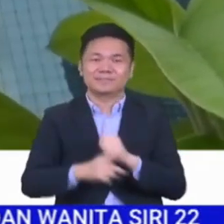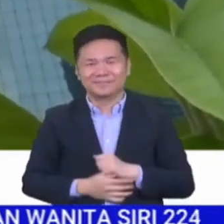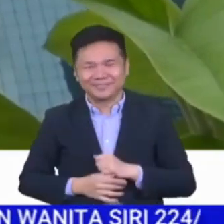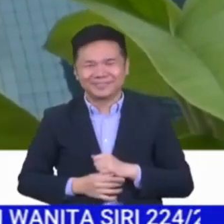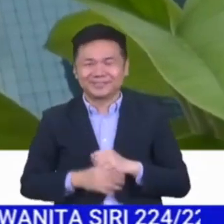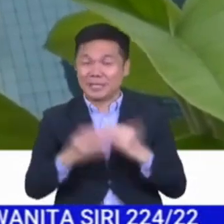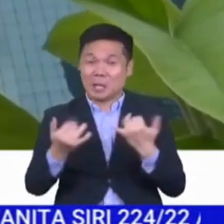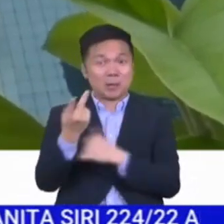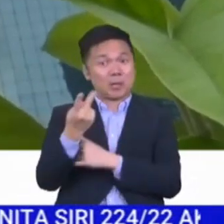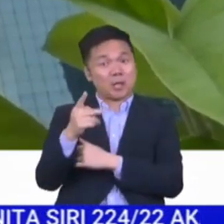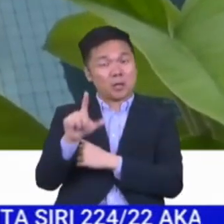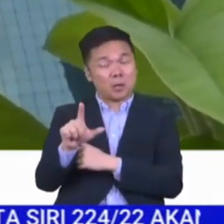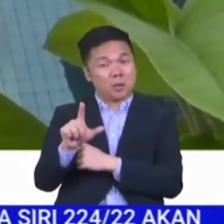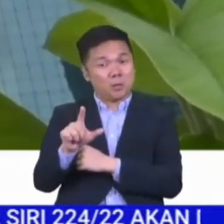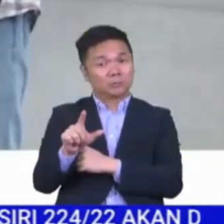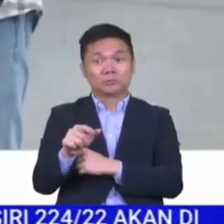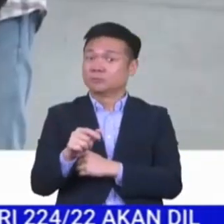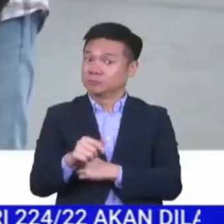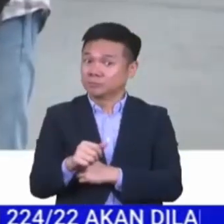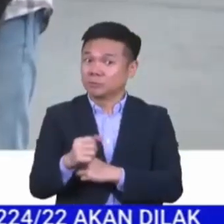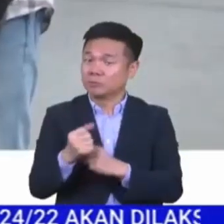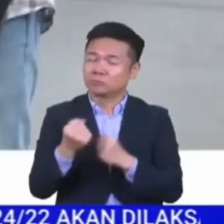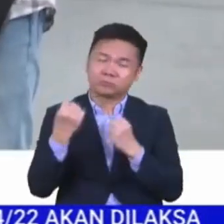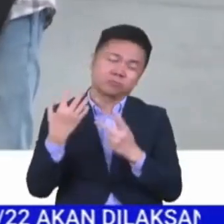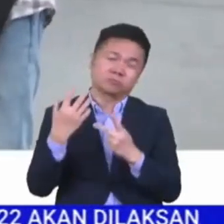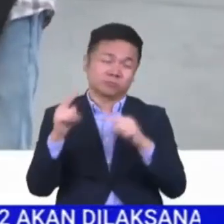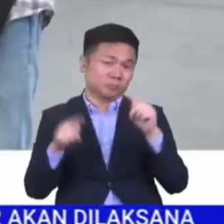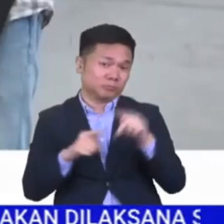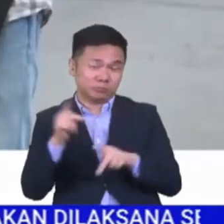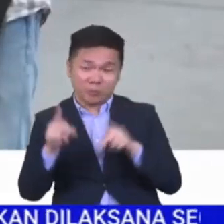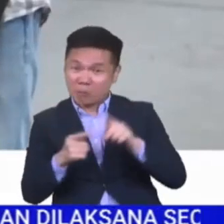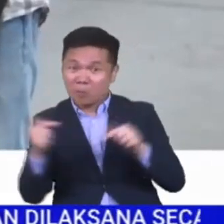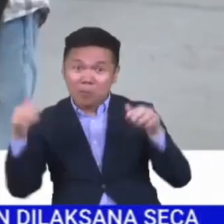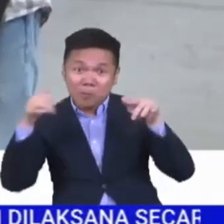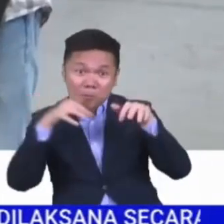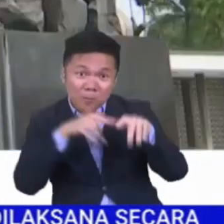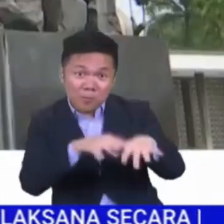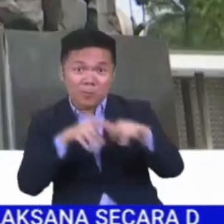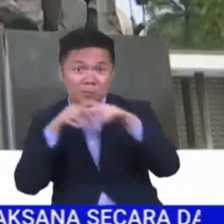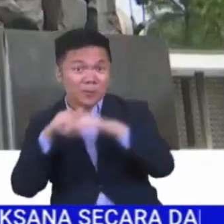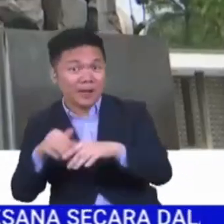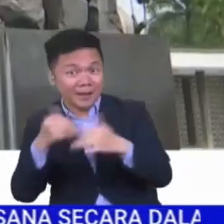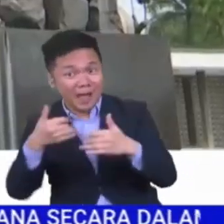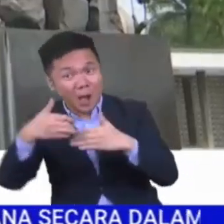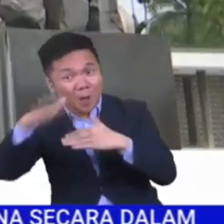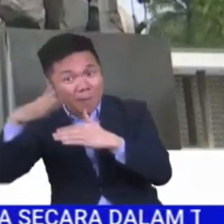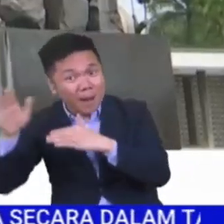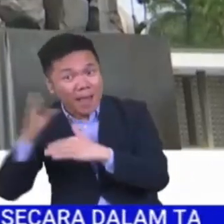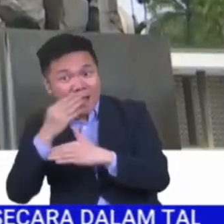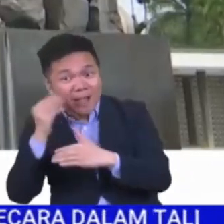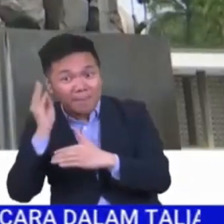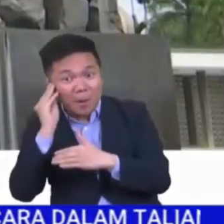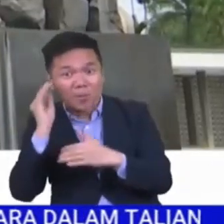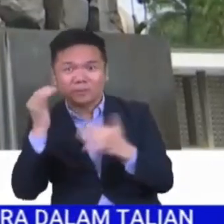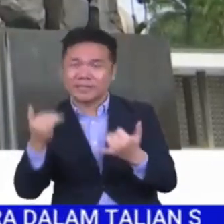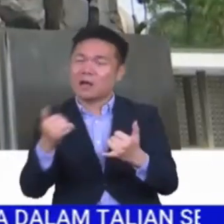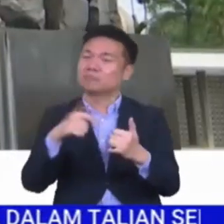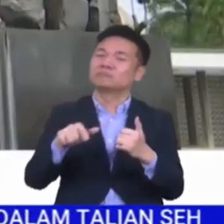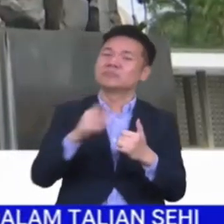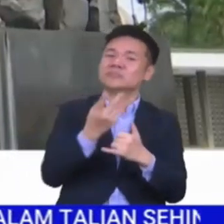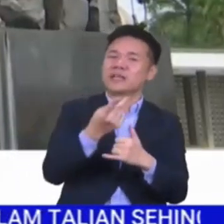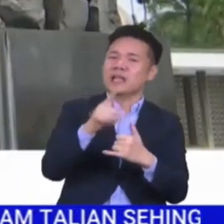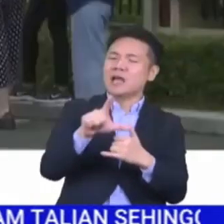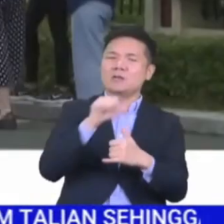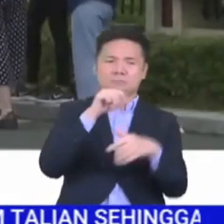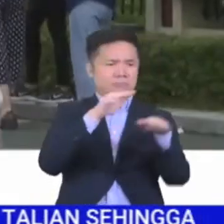Bandaraya Kuala Lumpur menjadi destinasi pilihan. Berikutan ramai telah balik ke kampung dan memudahkan pergerakan dari